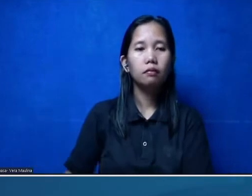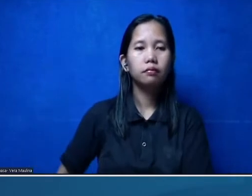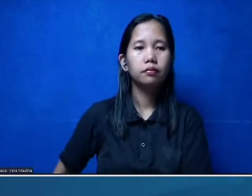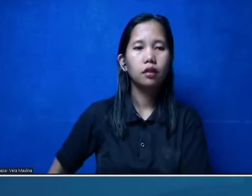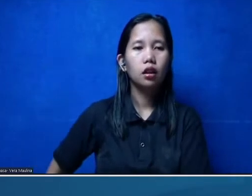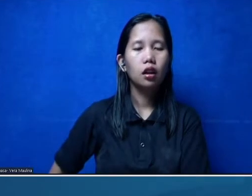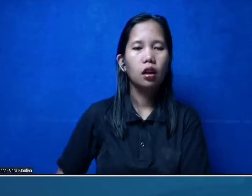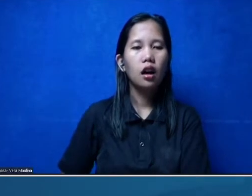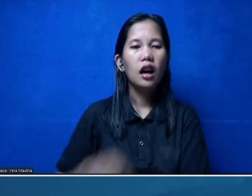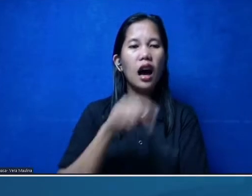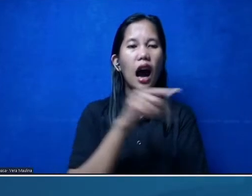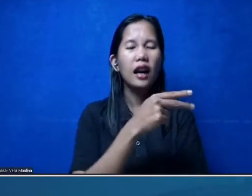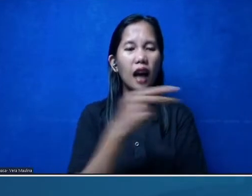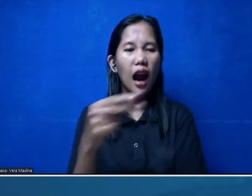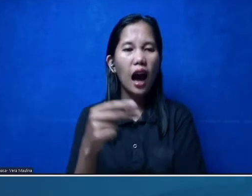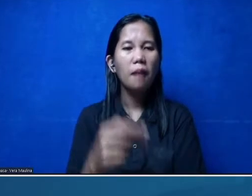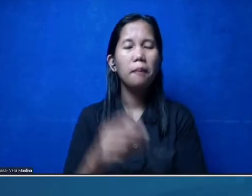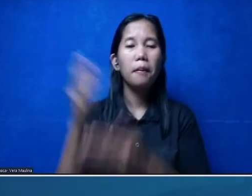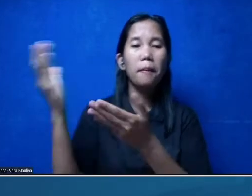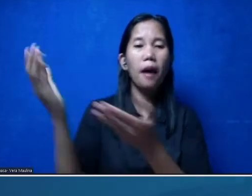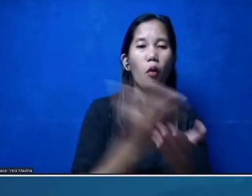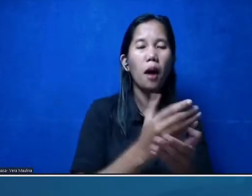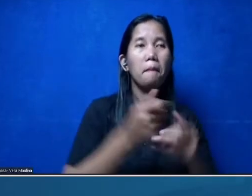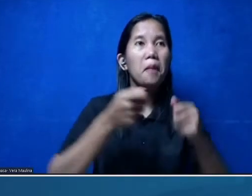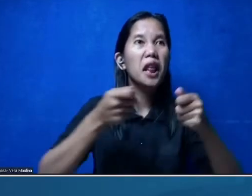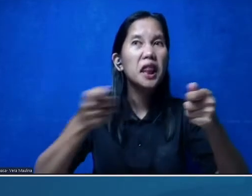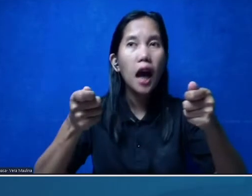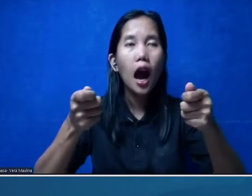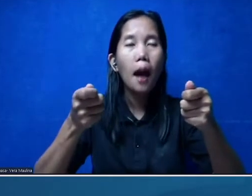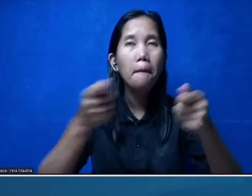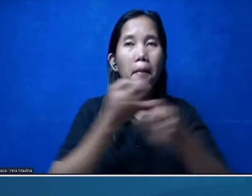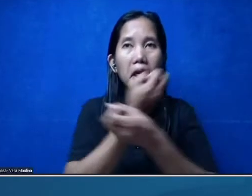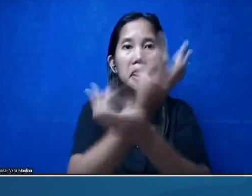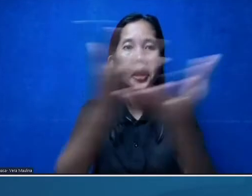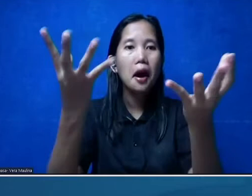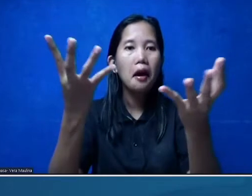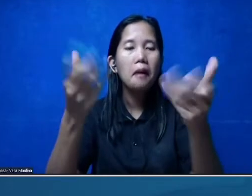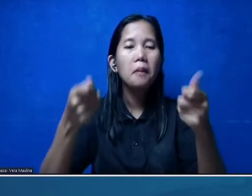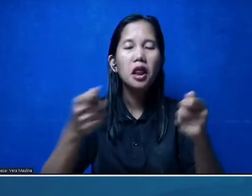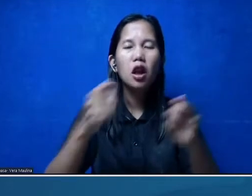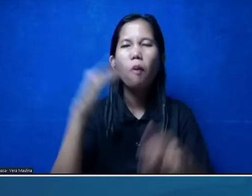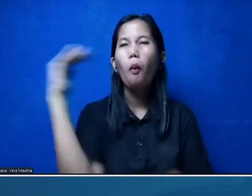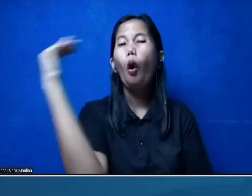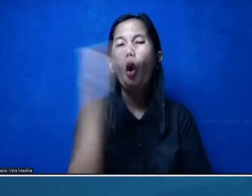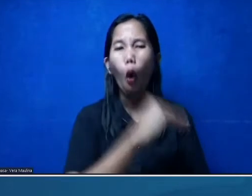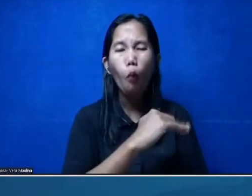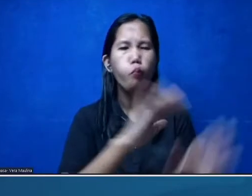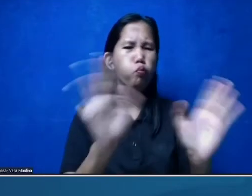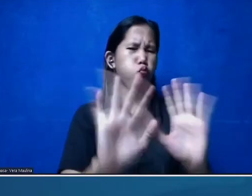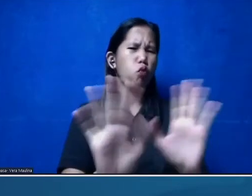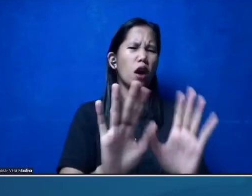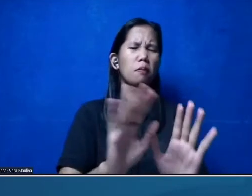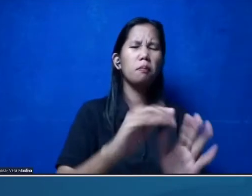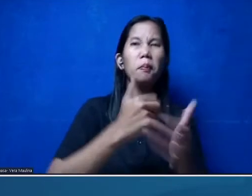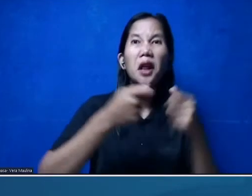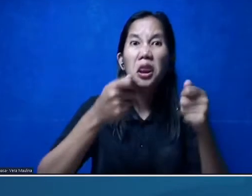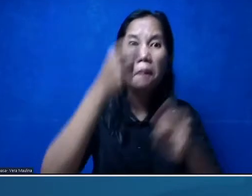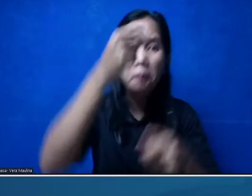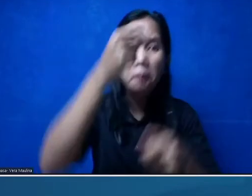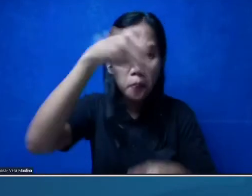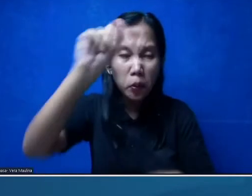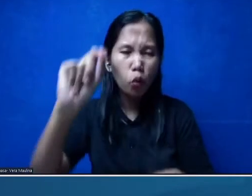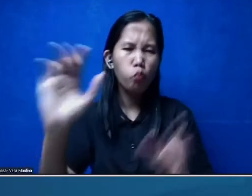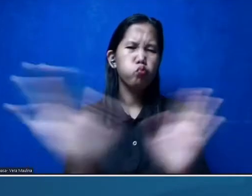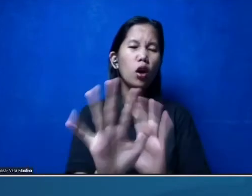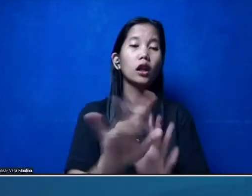semenit tidak benar Fox dan dia setelah manusia tertipu jauh dari Tuhan tidak ada lagi perlindungan